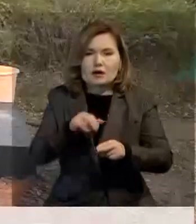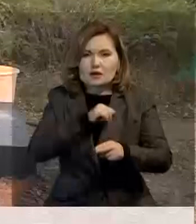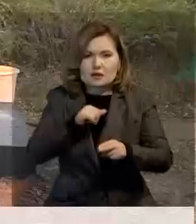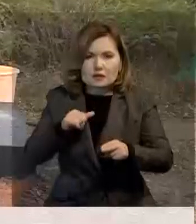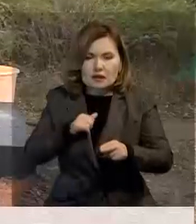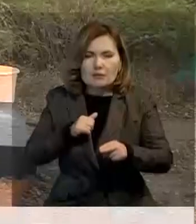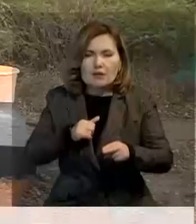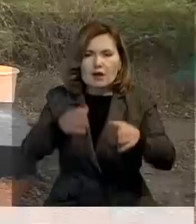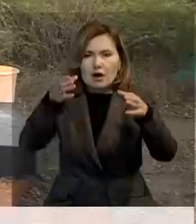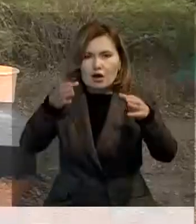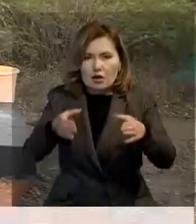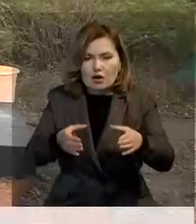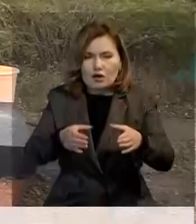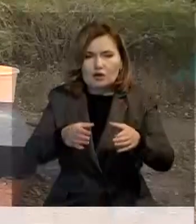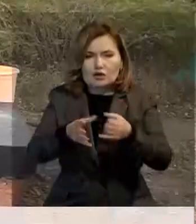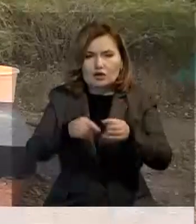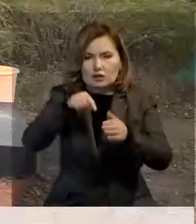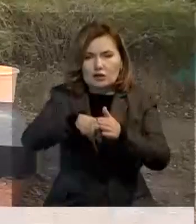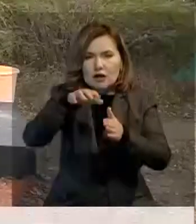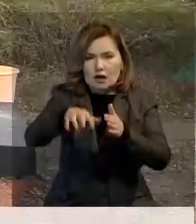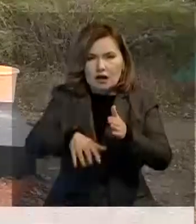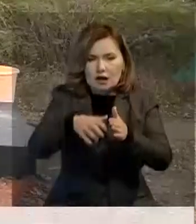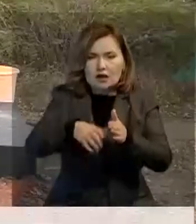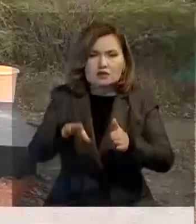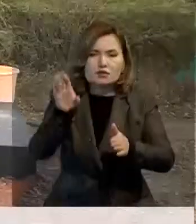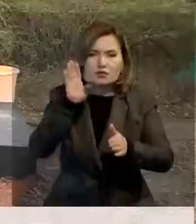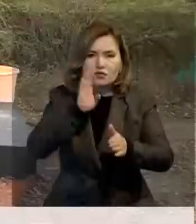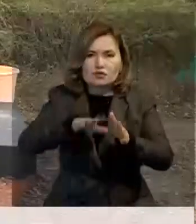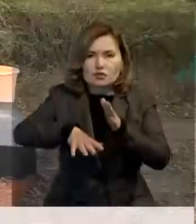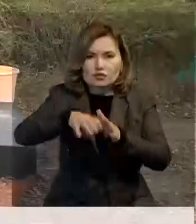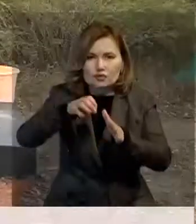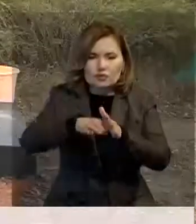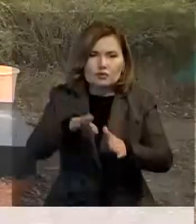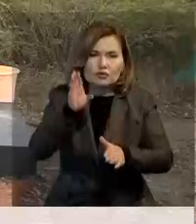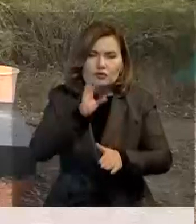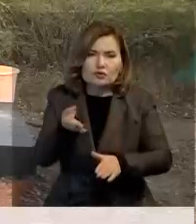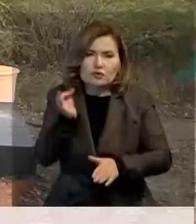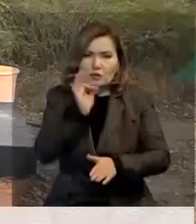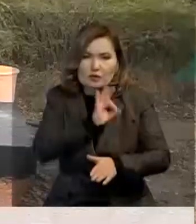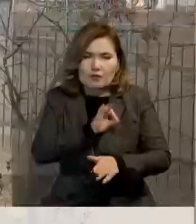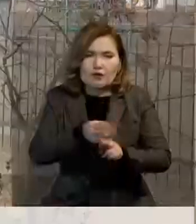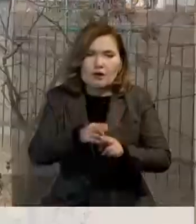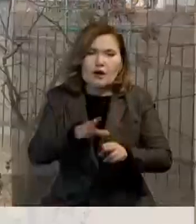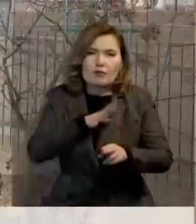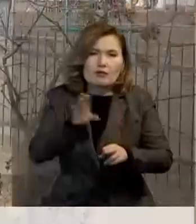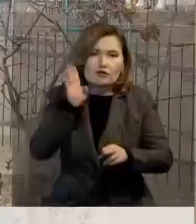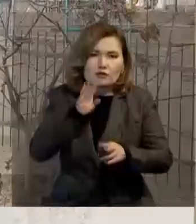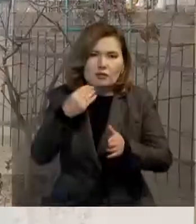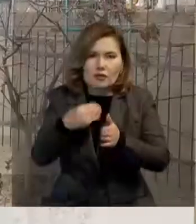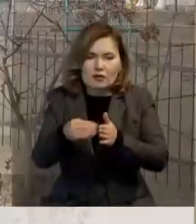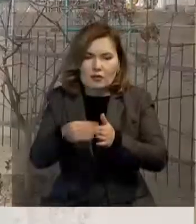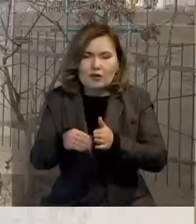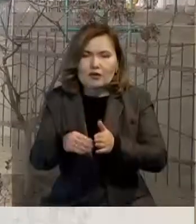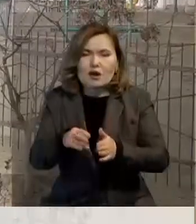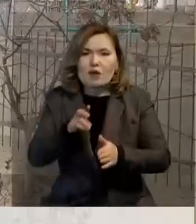алып өзіміз жаңағы водовозбен жаңағы су сасушы көлікпенен су алдырамыз.